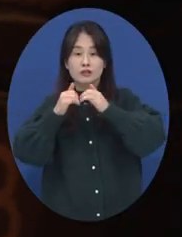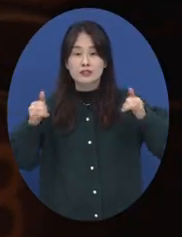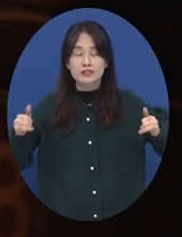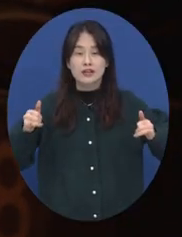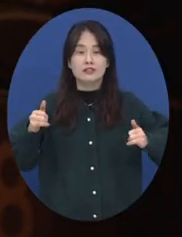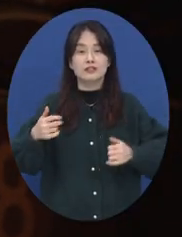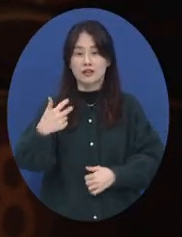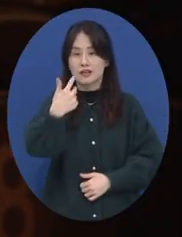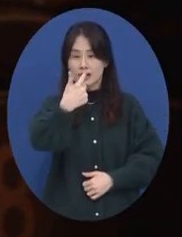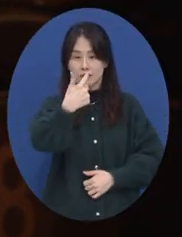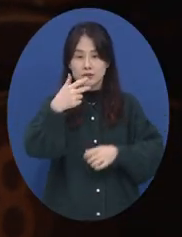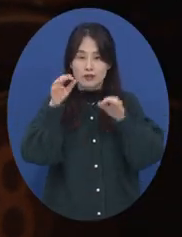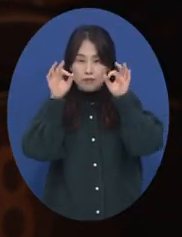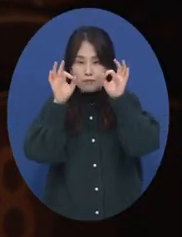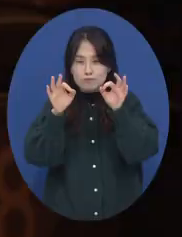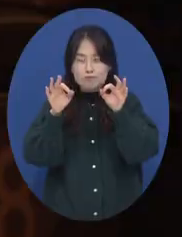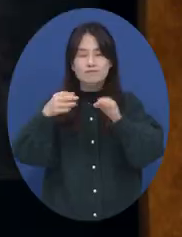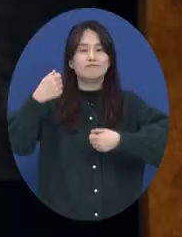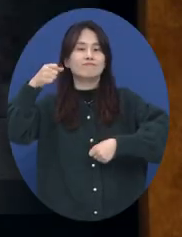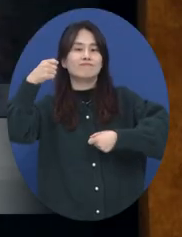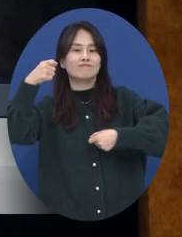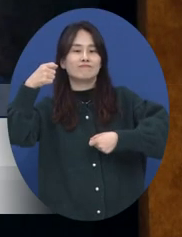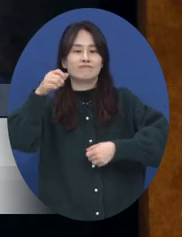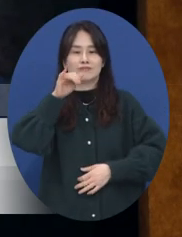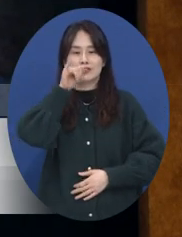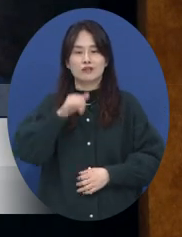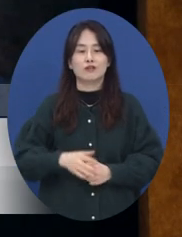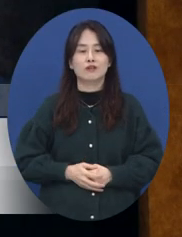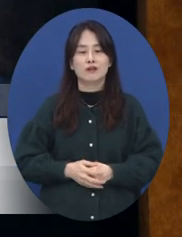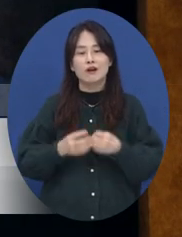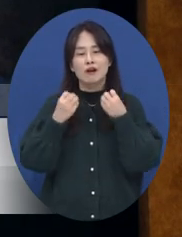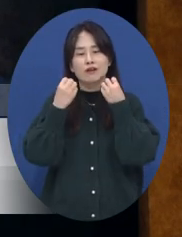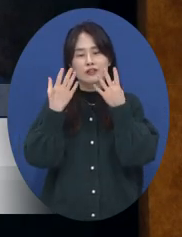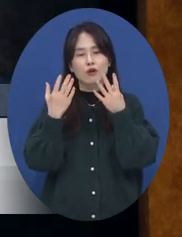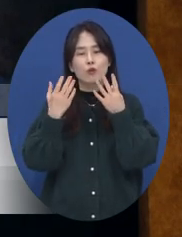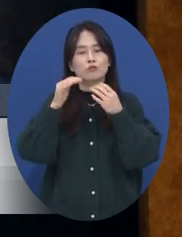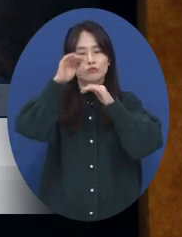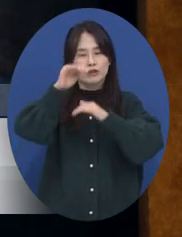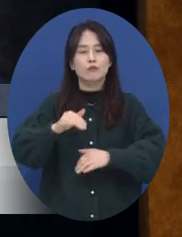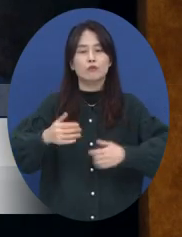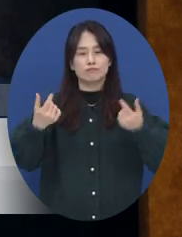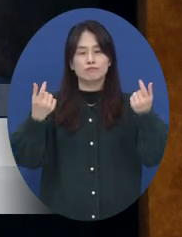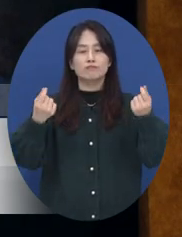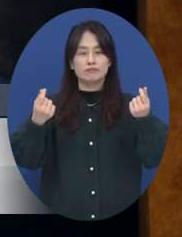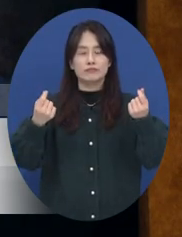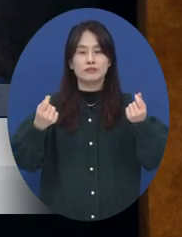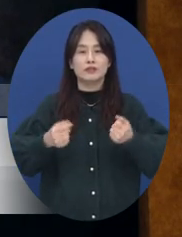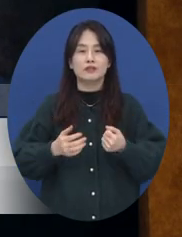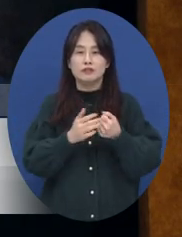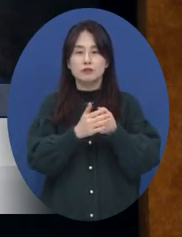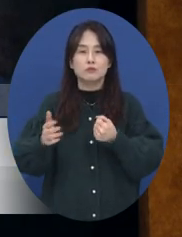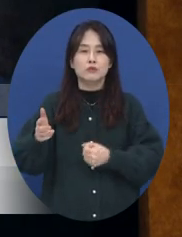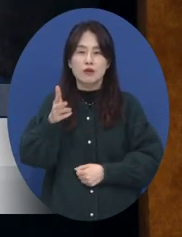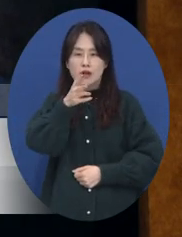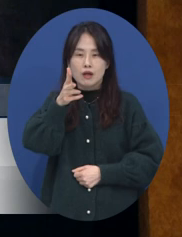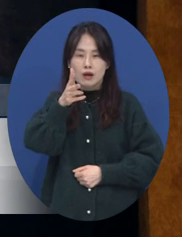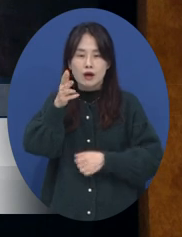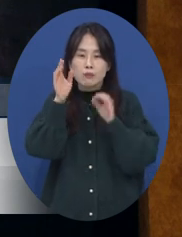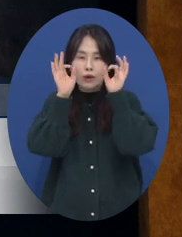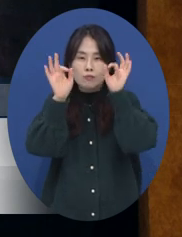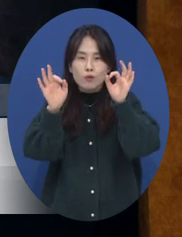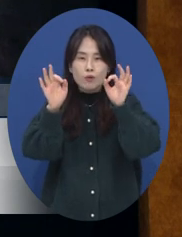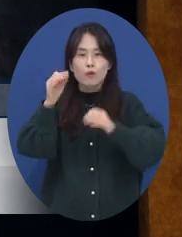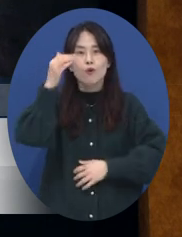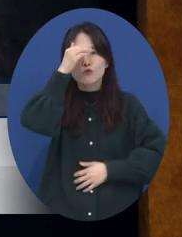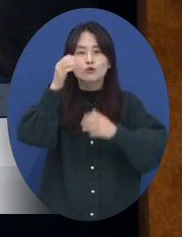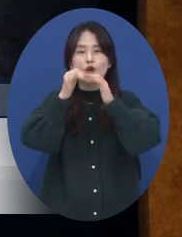맞추듯 카메라를 보면서 연기합니다. 새로운 콘텐츠인가 아닐까라는 생각이 들거든요. 그래서 카메라를 보고